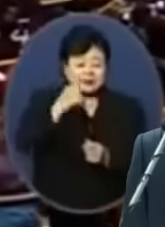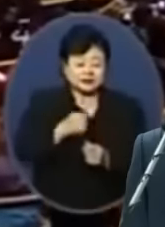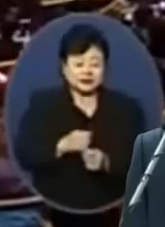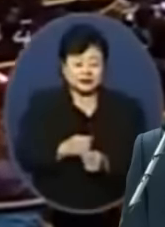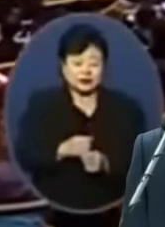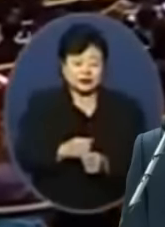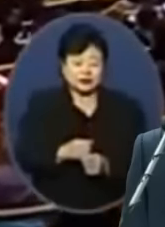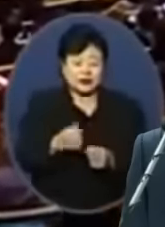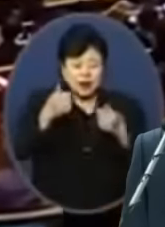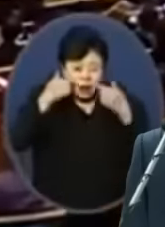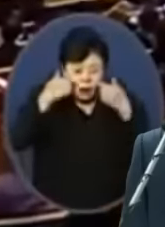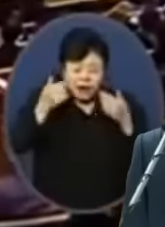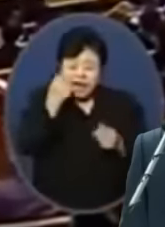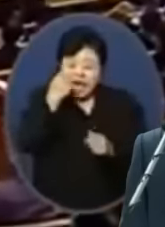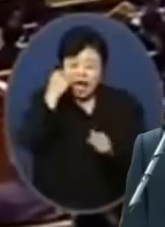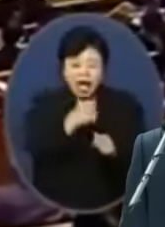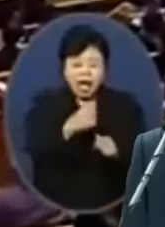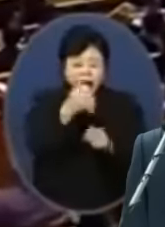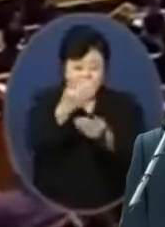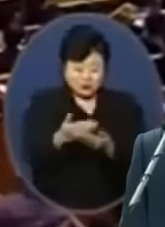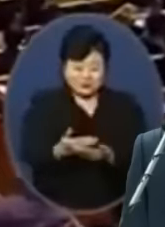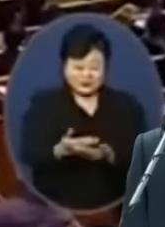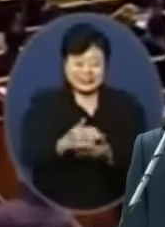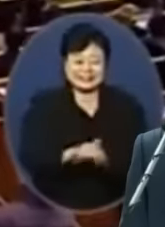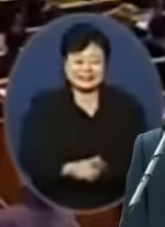우리에게 확 인을 쳐주신 것입니다.